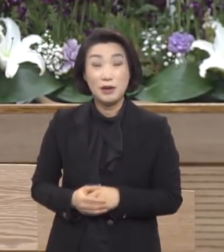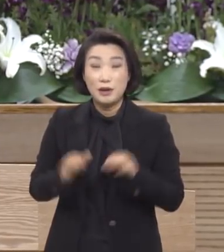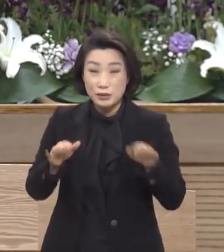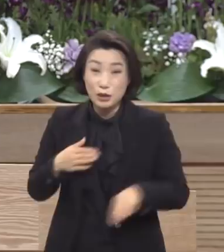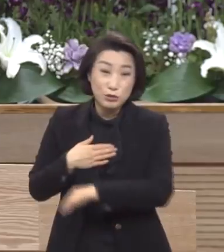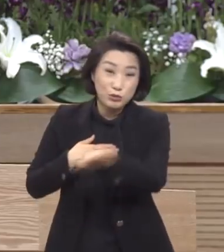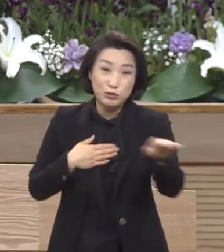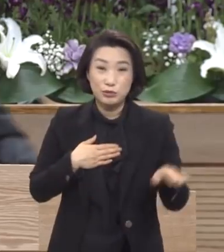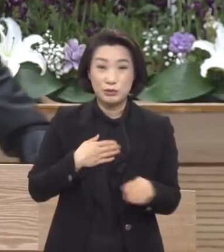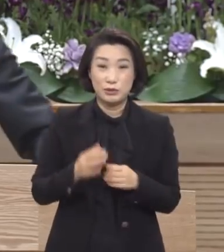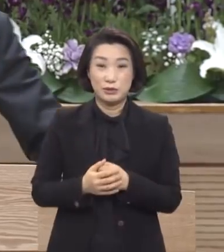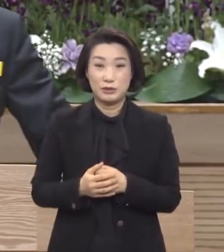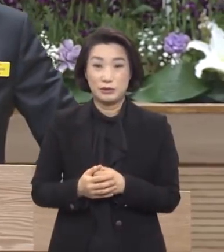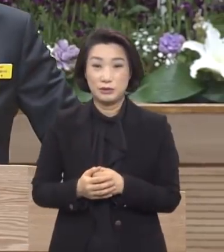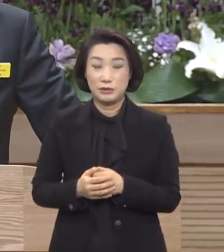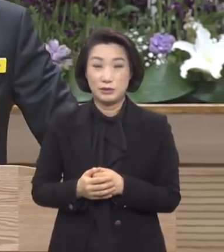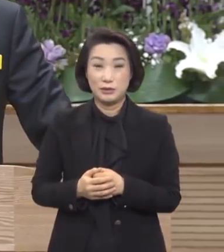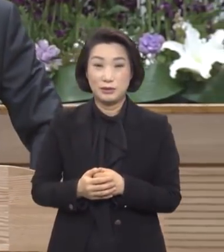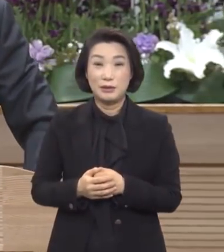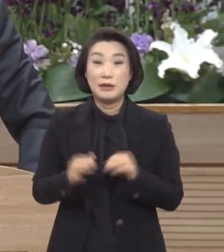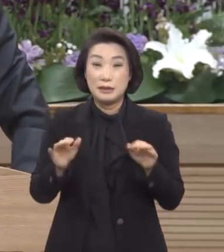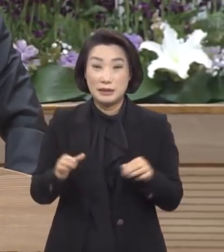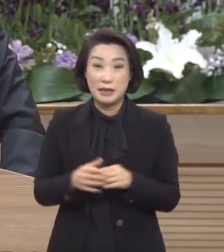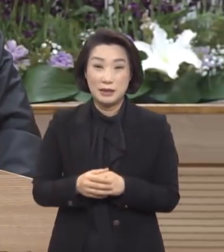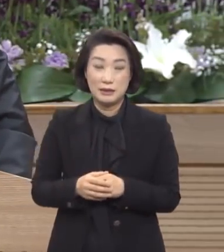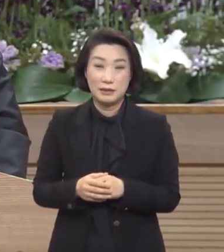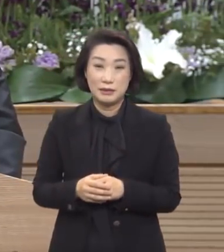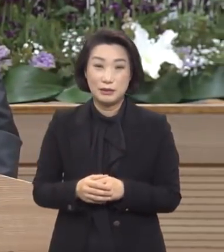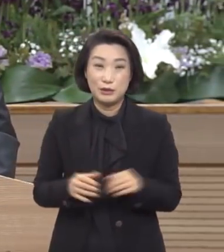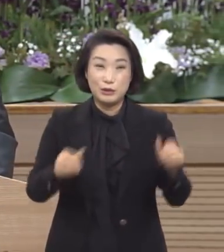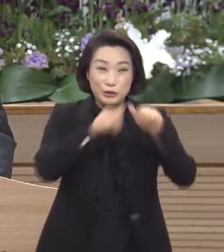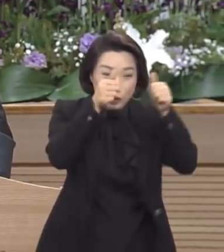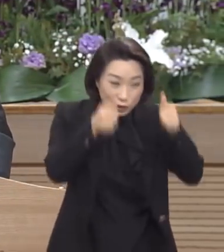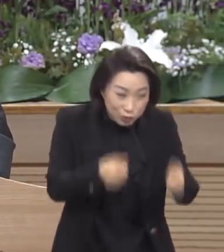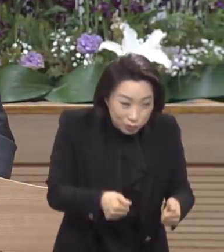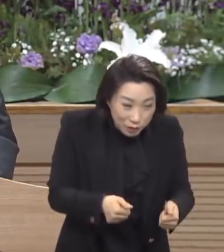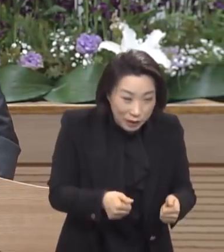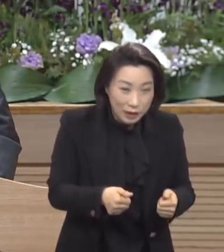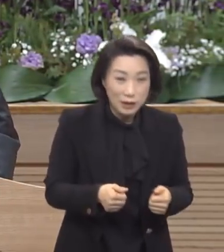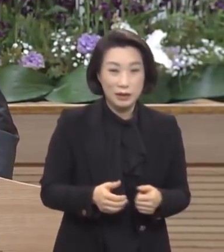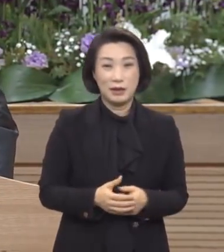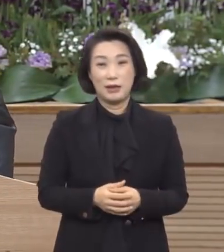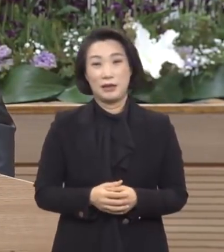근데 우리는 봐, 우상 숭배나